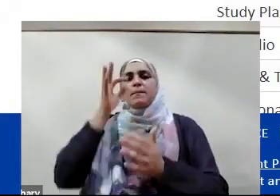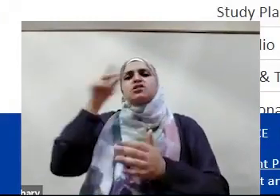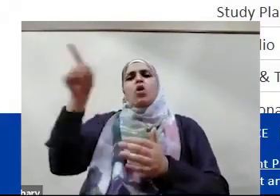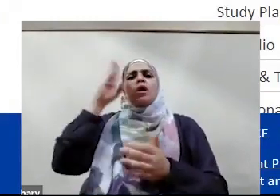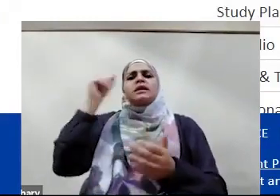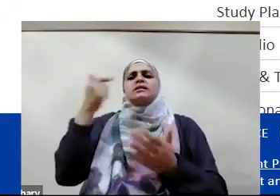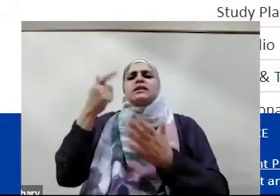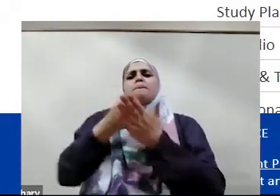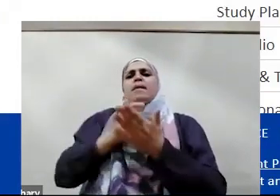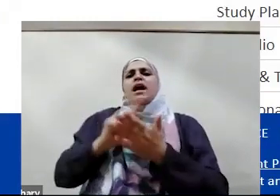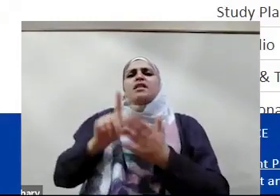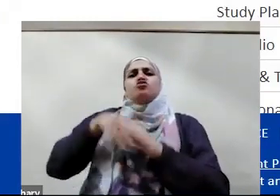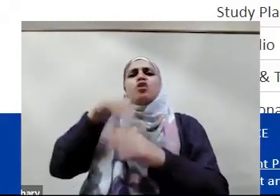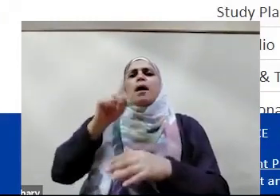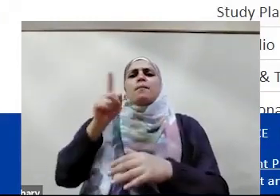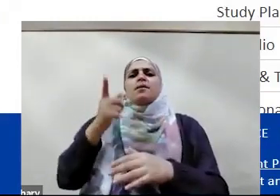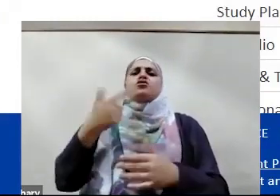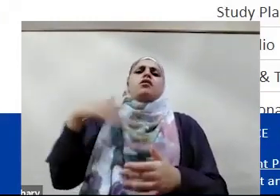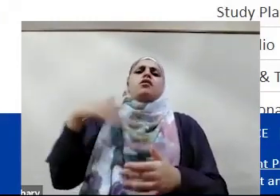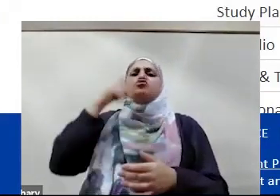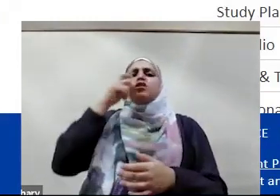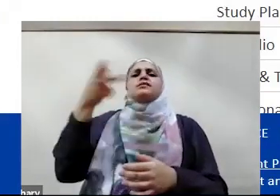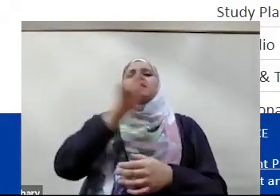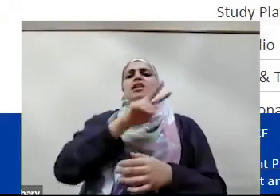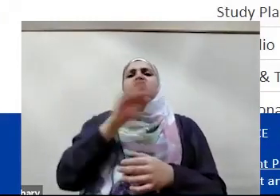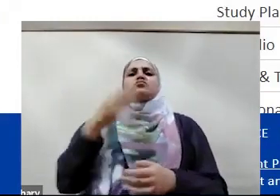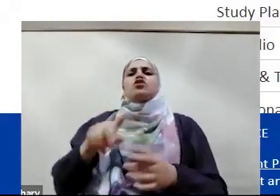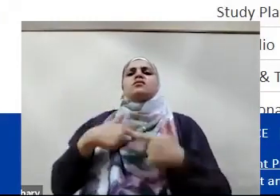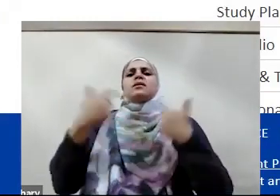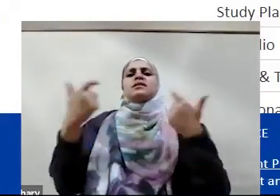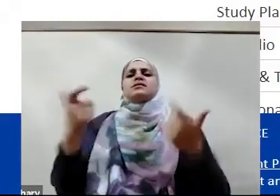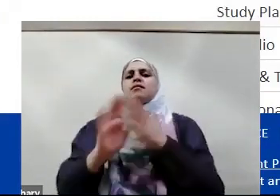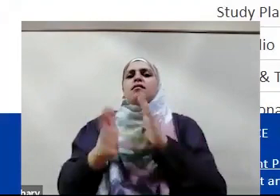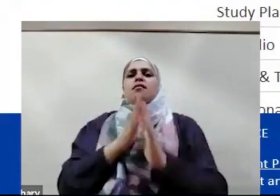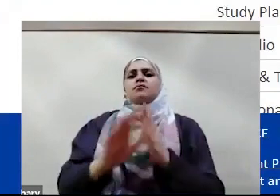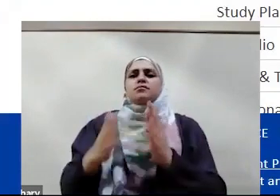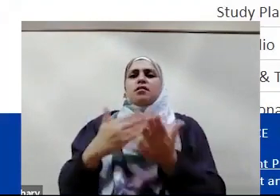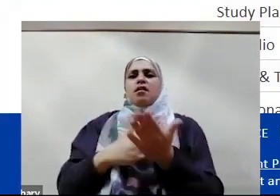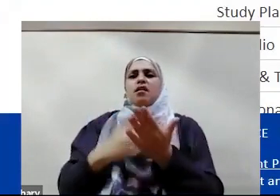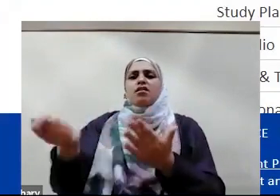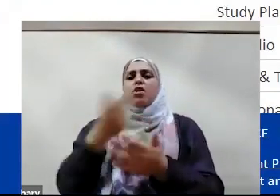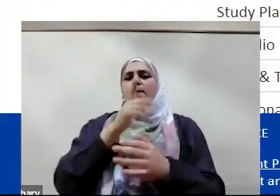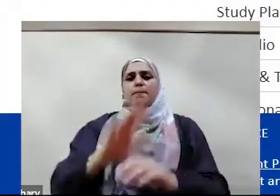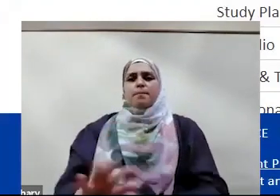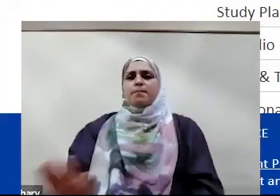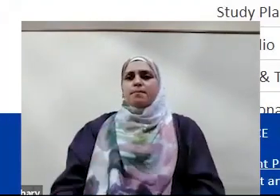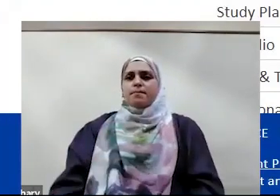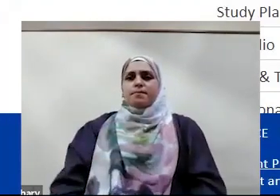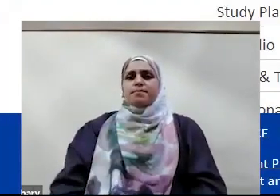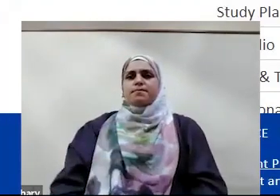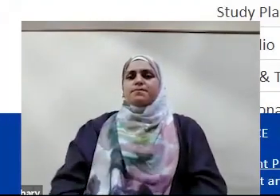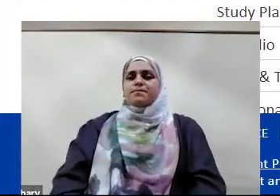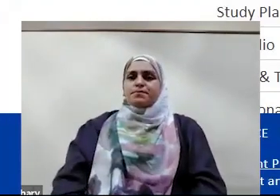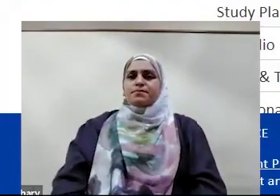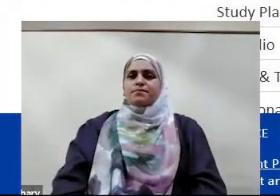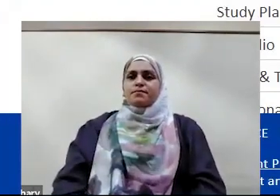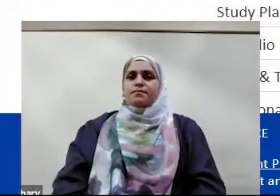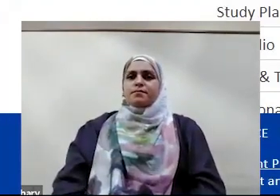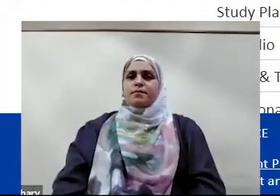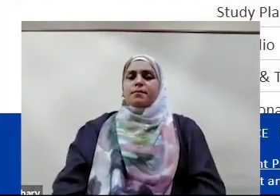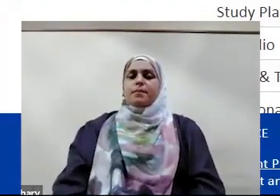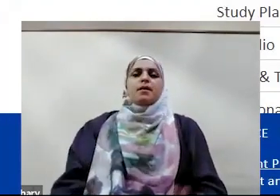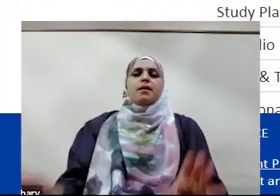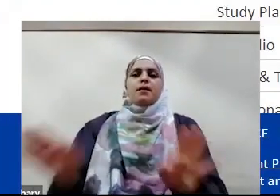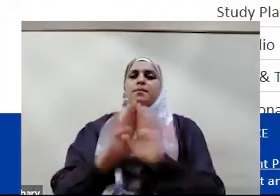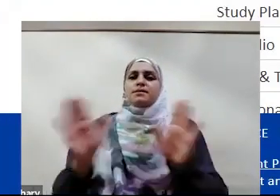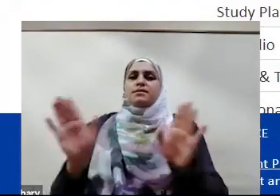حد بداله وخلاص، انا مش هبقى مستني منه خطاب او هكذا. بس